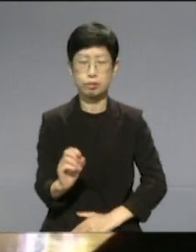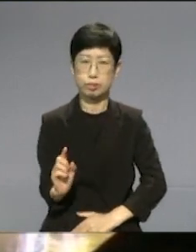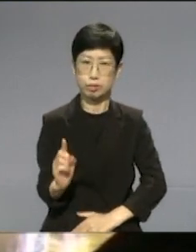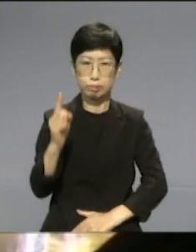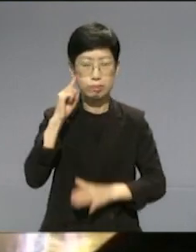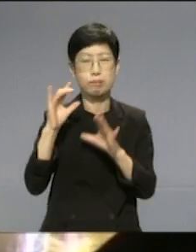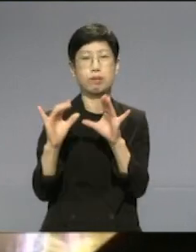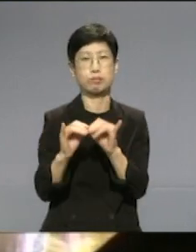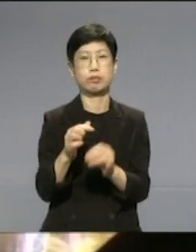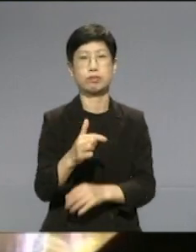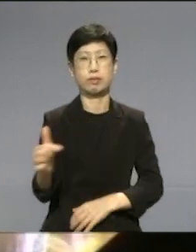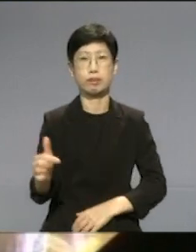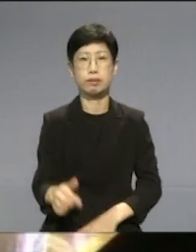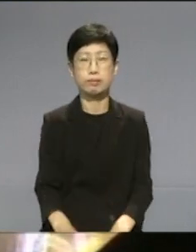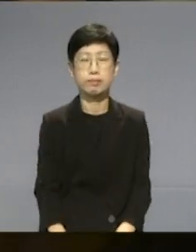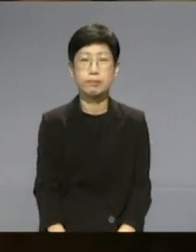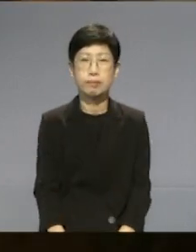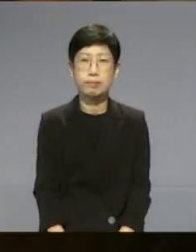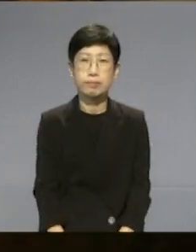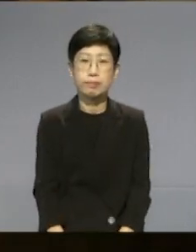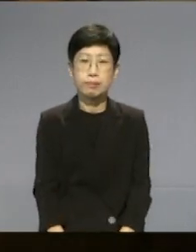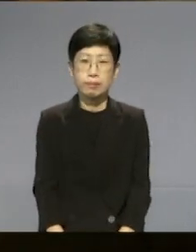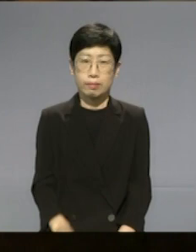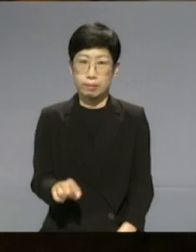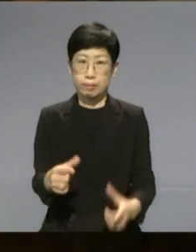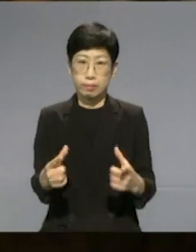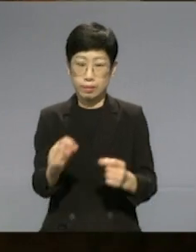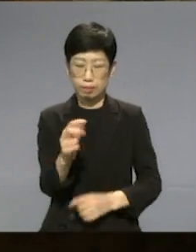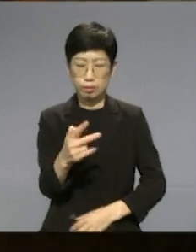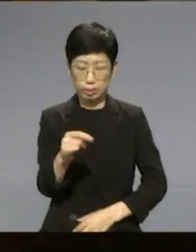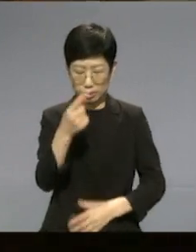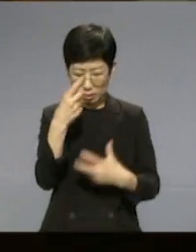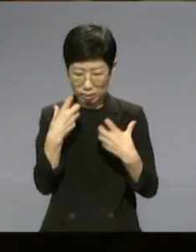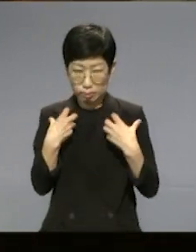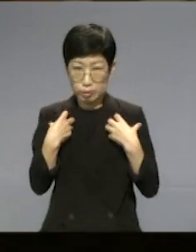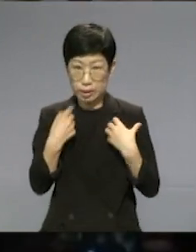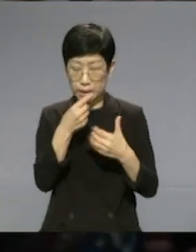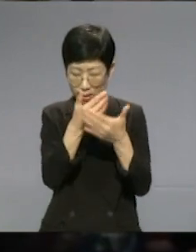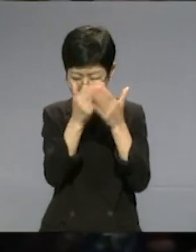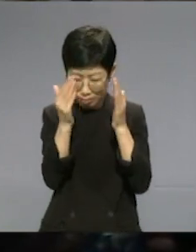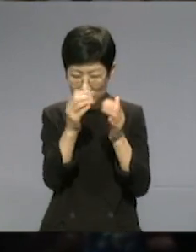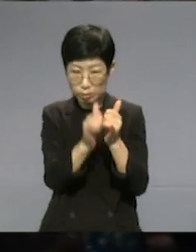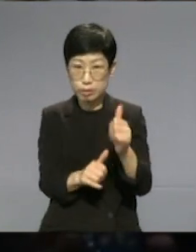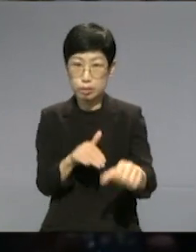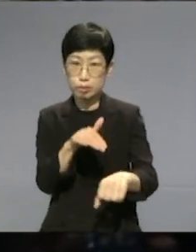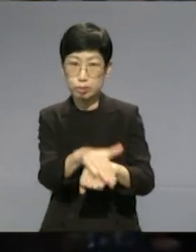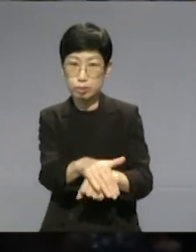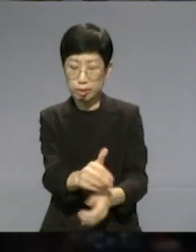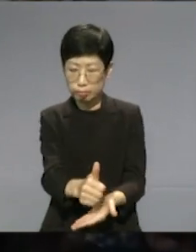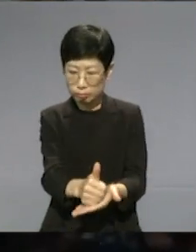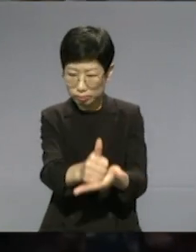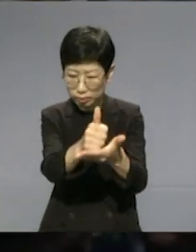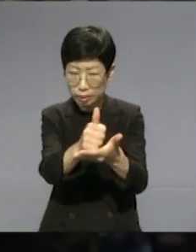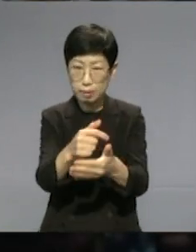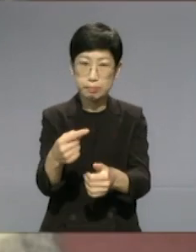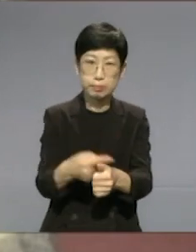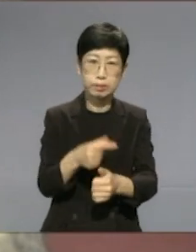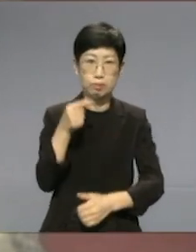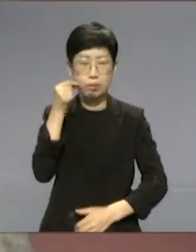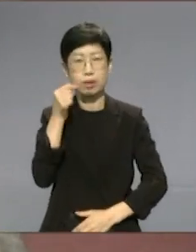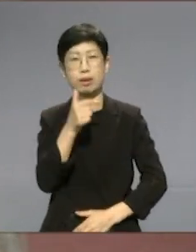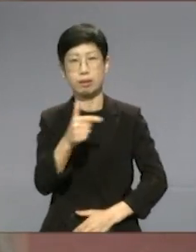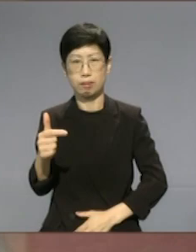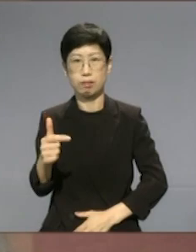높은 지지율을 자랑하고 있는데요. 이처럼 모디 정부의 힌두 민족주의 기조는 포퓰리즘과 맞물려